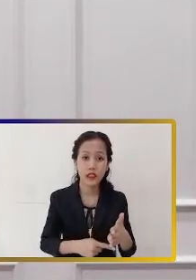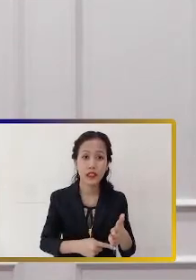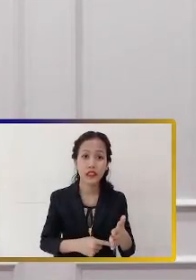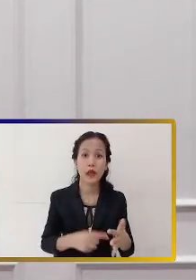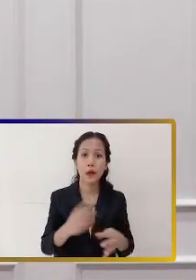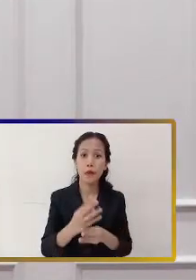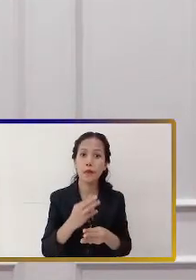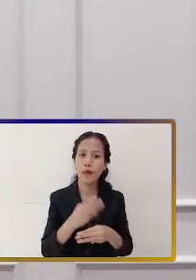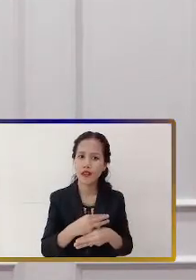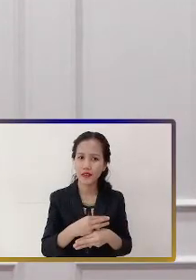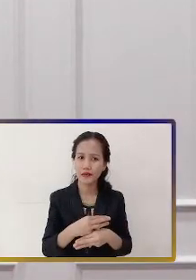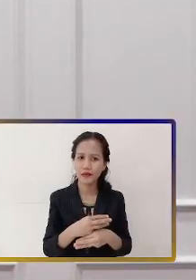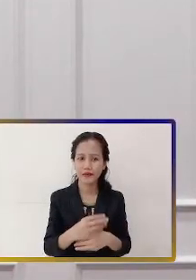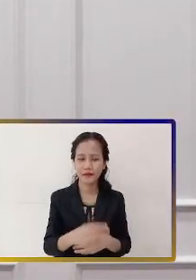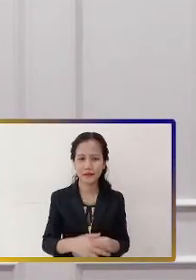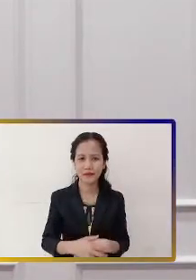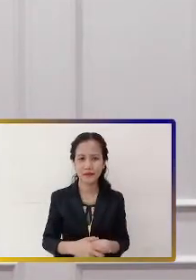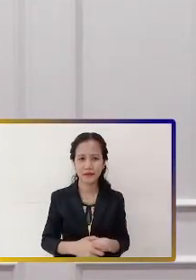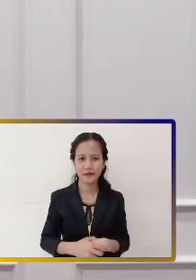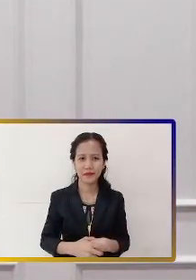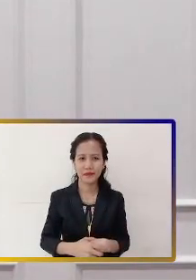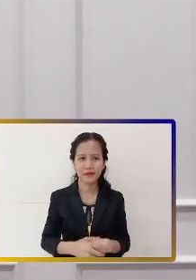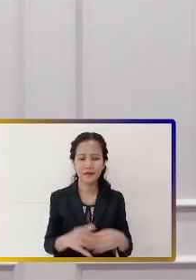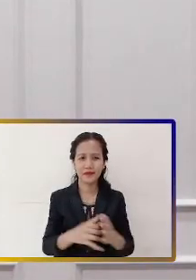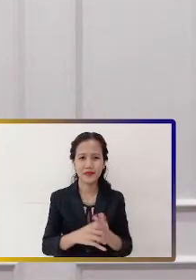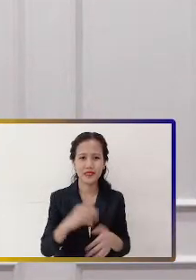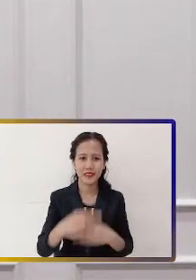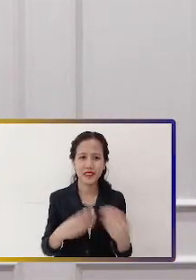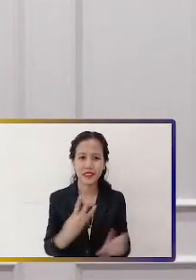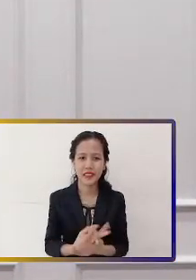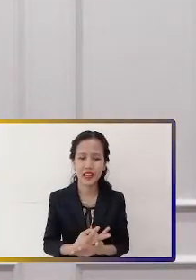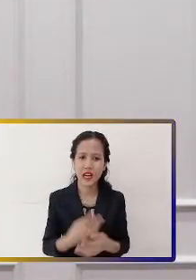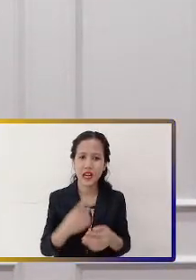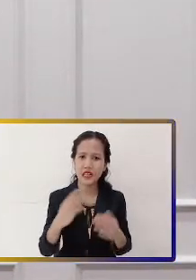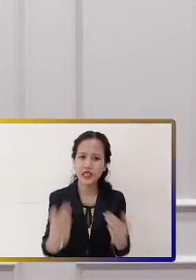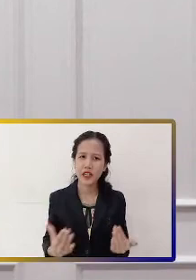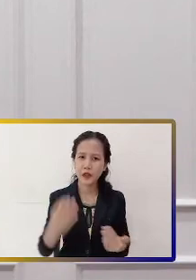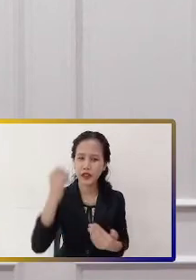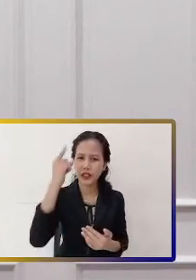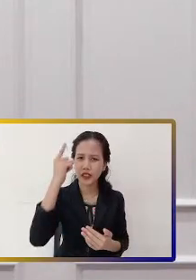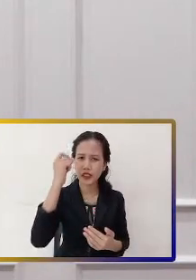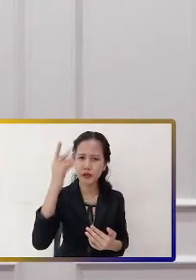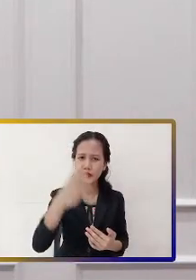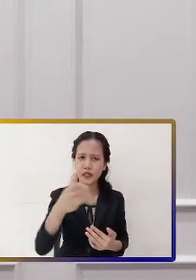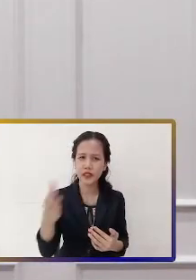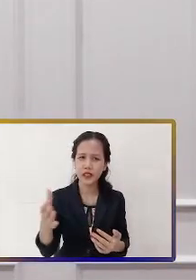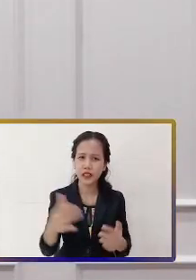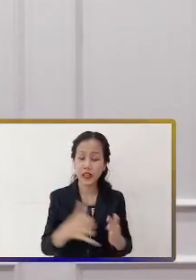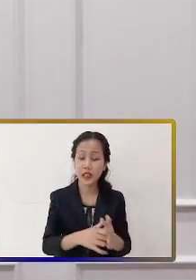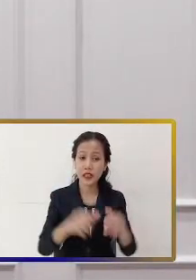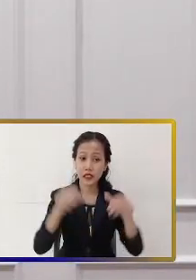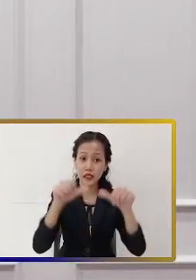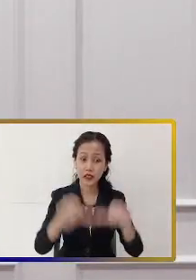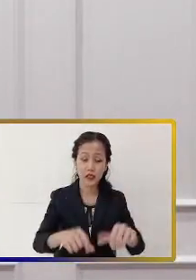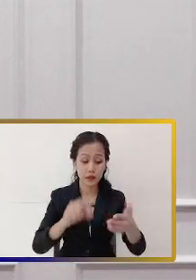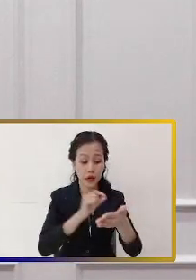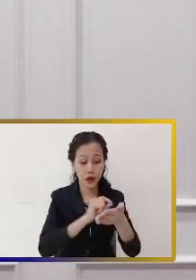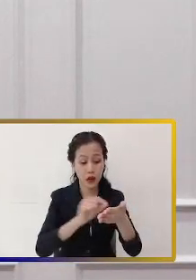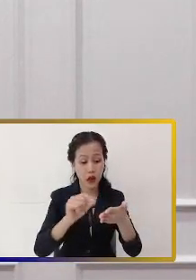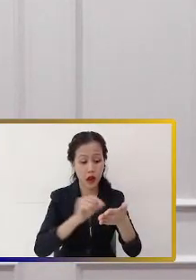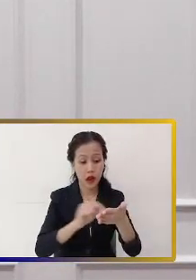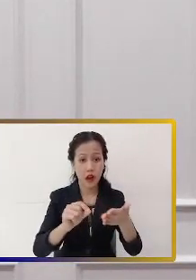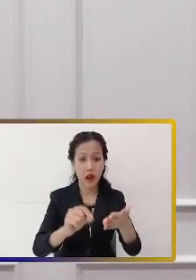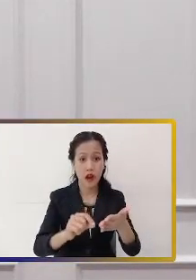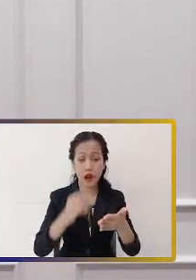kinumpile niya. Talagang buo talaga. Now, do you understand? Pwede mong guhitan. Ang kagandahan, pag meron kang hard